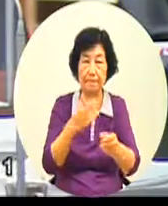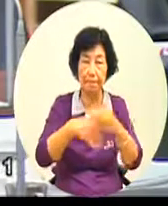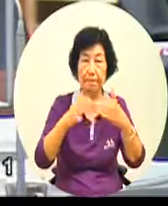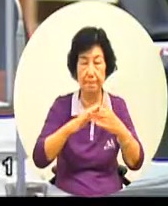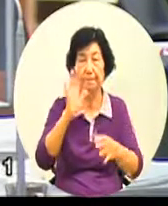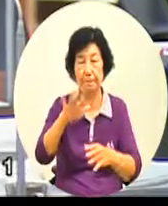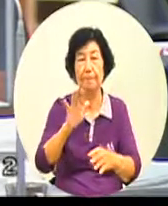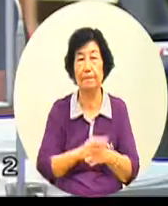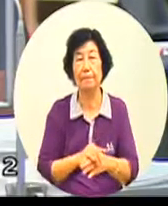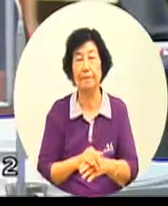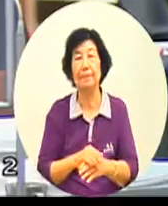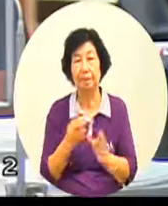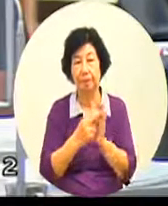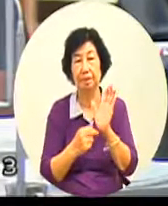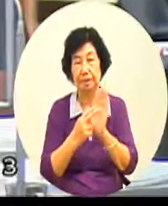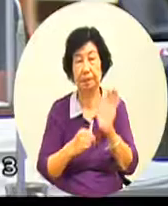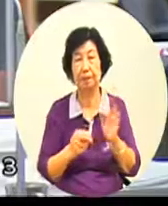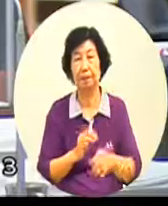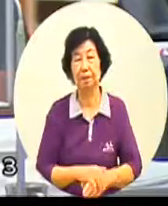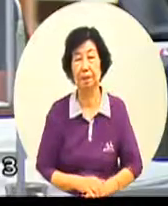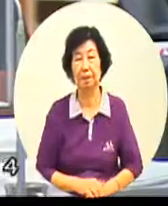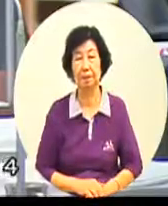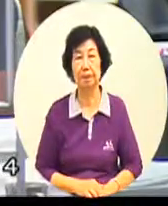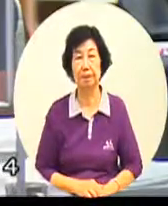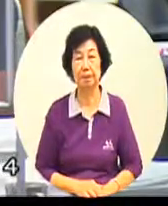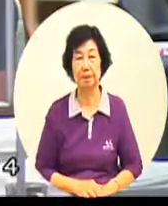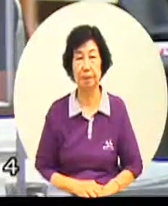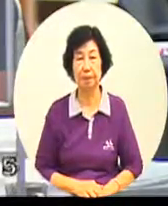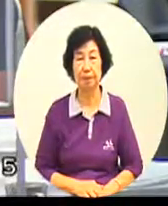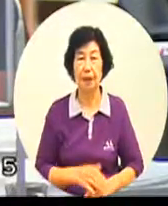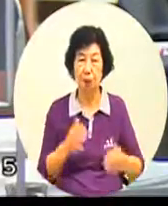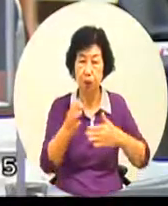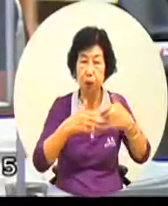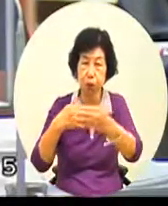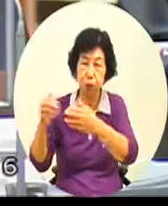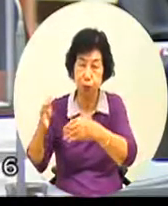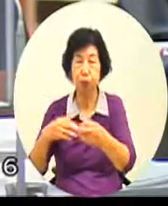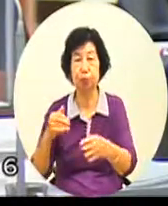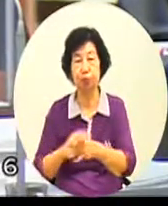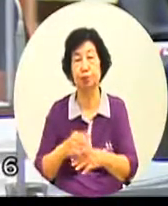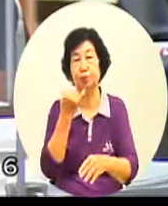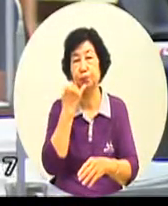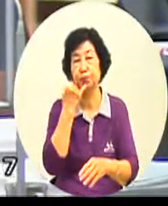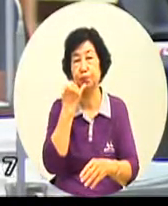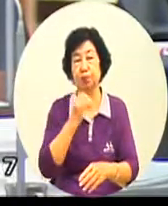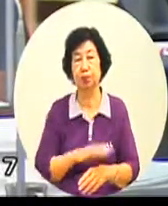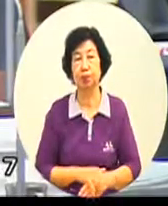是比喻啊，这样对不对？所以这个是互补的一个作用啦。 是，